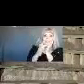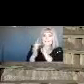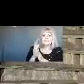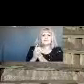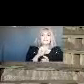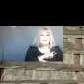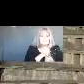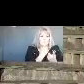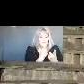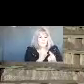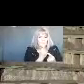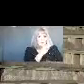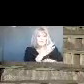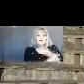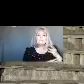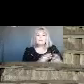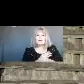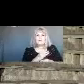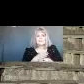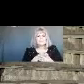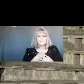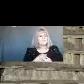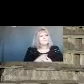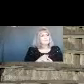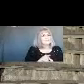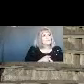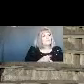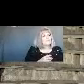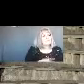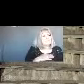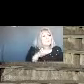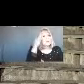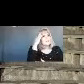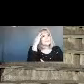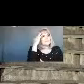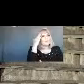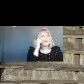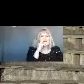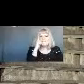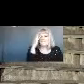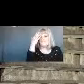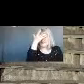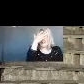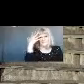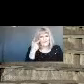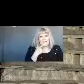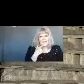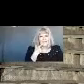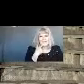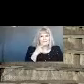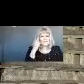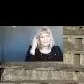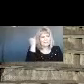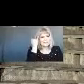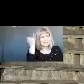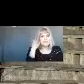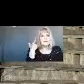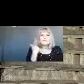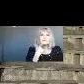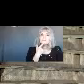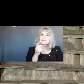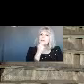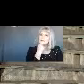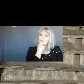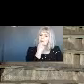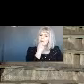wil doen. Ek het sommer so 'n snaakse gedagte gehad. Die keiser in die tyd toe Jesus gebore was, sy naam